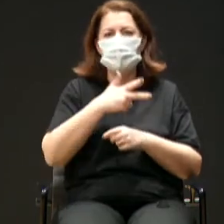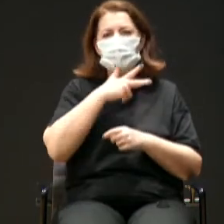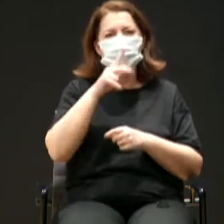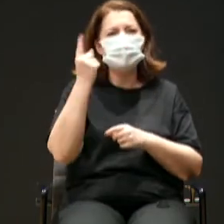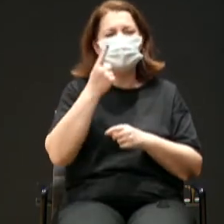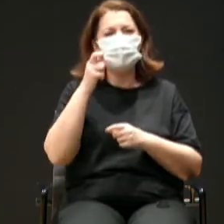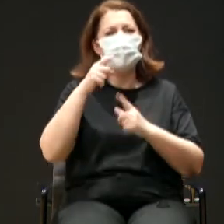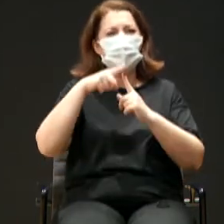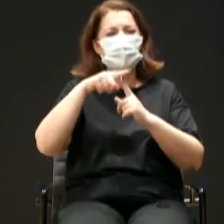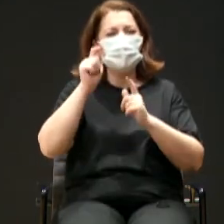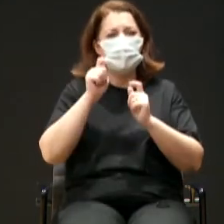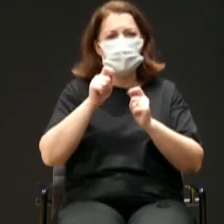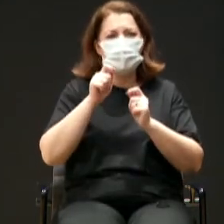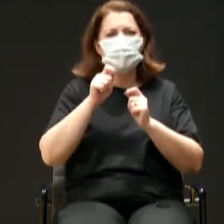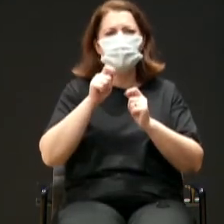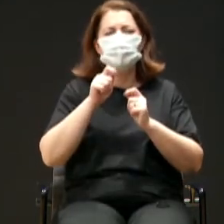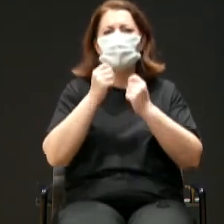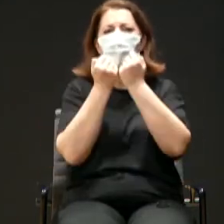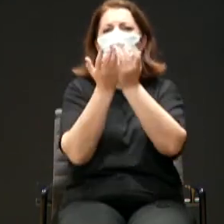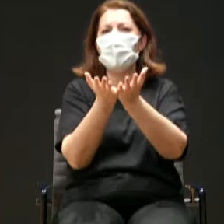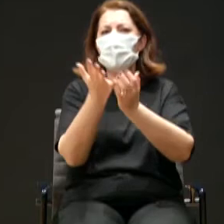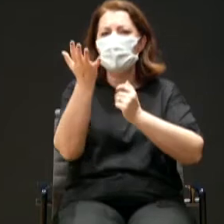yaptınız. Hariri aldı, içini boşalttı.